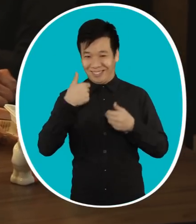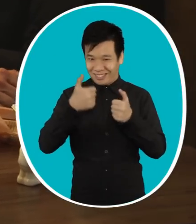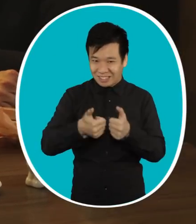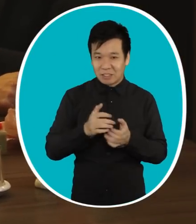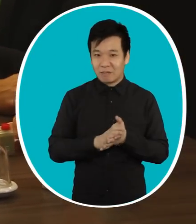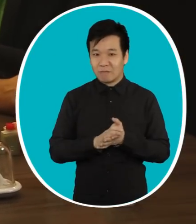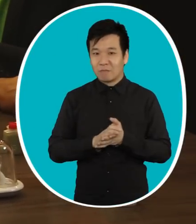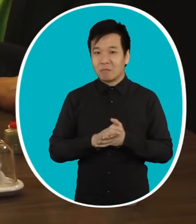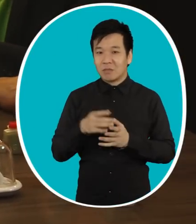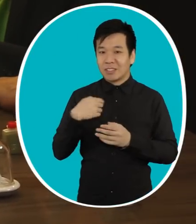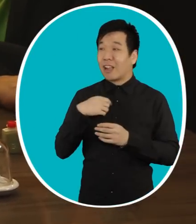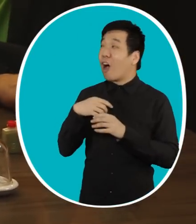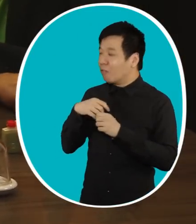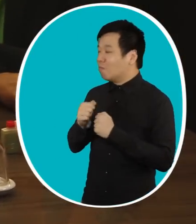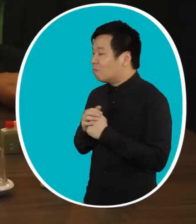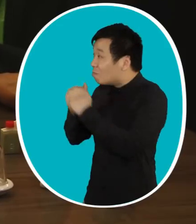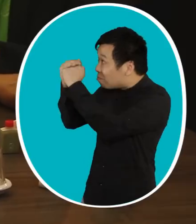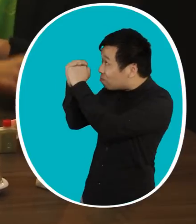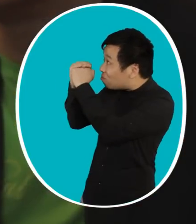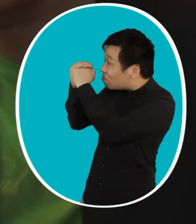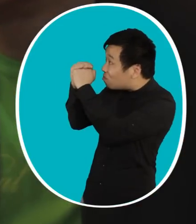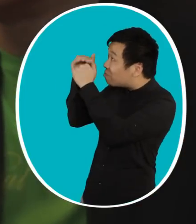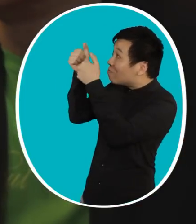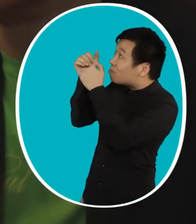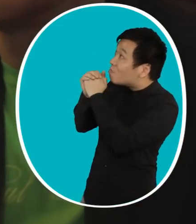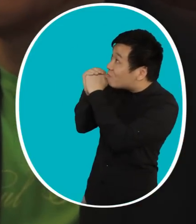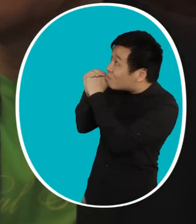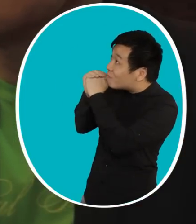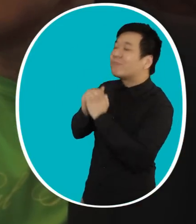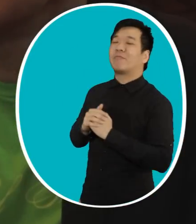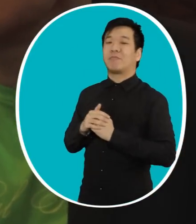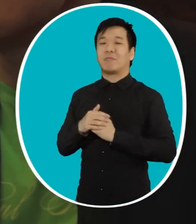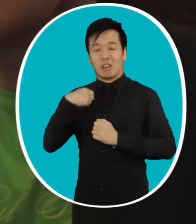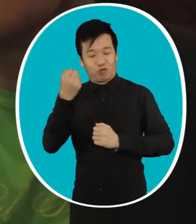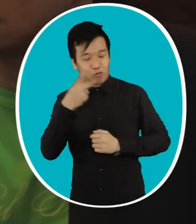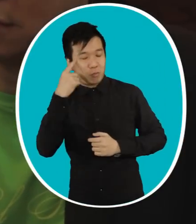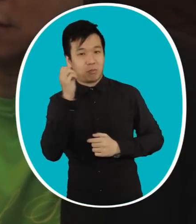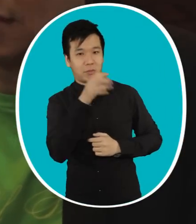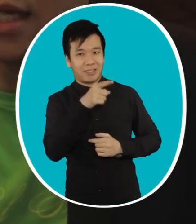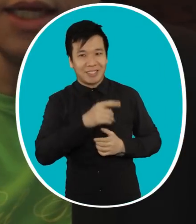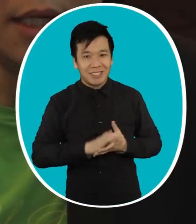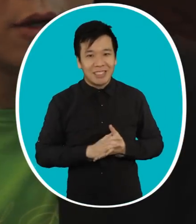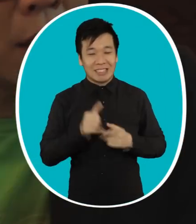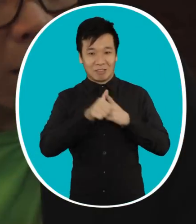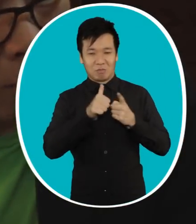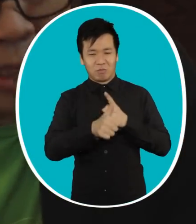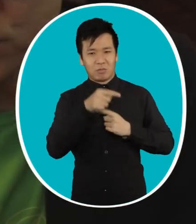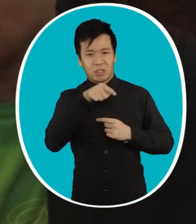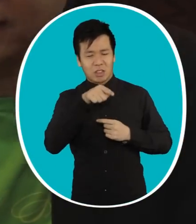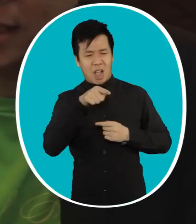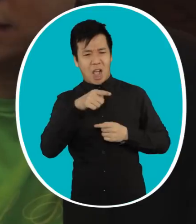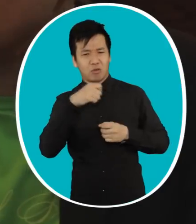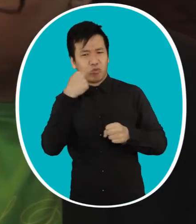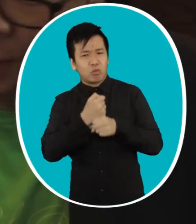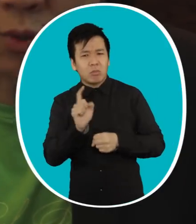咁轉頭。我煲碗飯俾你食啊！我煲碗飯俾你食。咁跟住我要問翻你啦。 咁究竟首席智囊係做乜嘢？ 呢個係好嚴肅